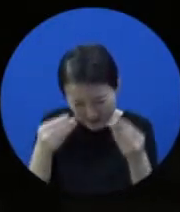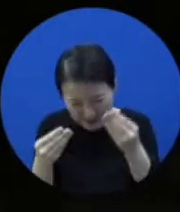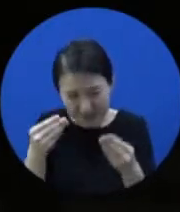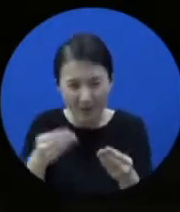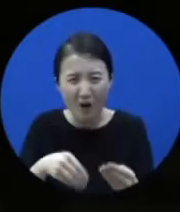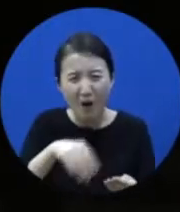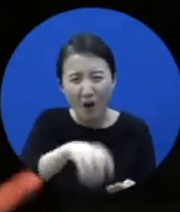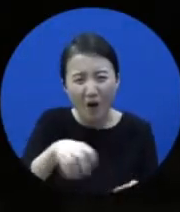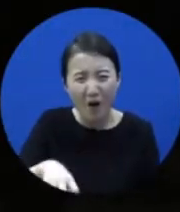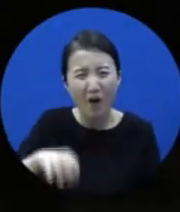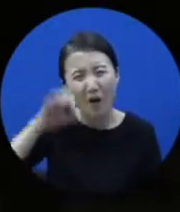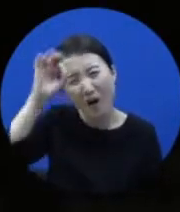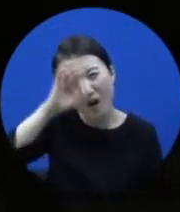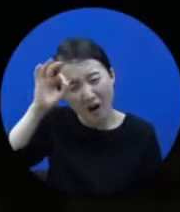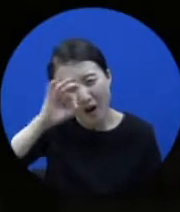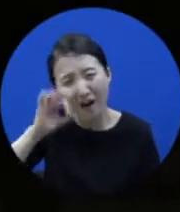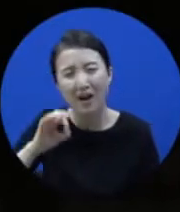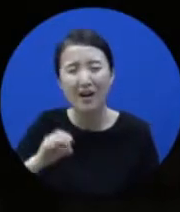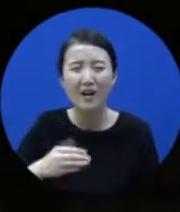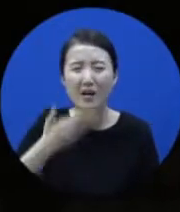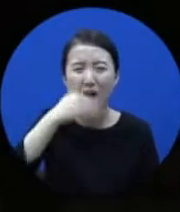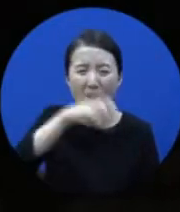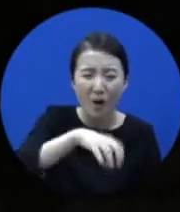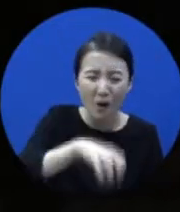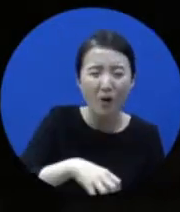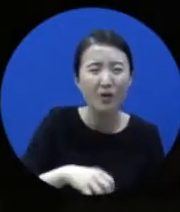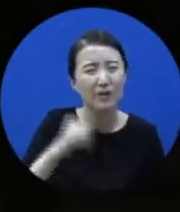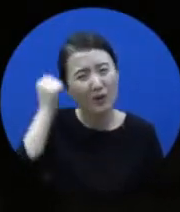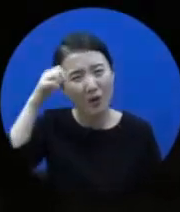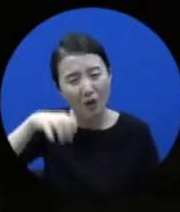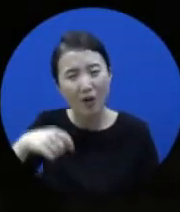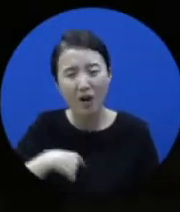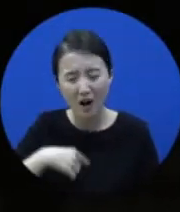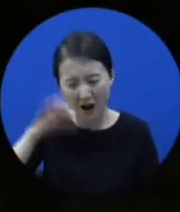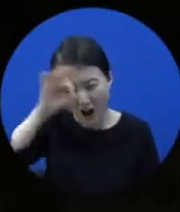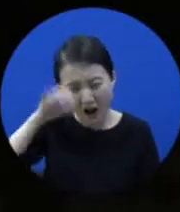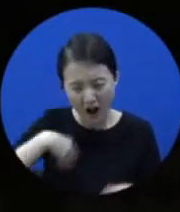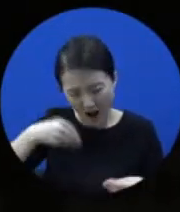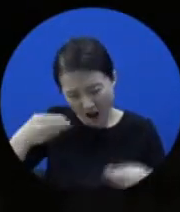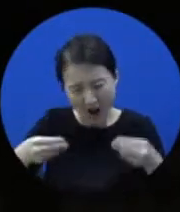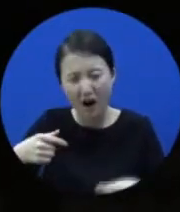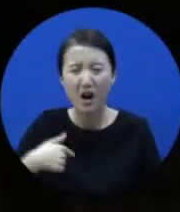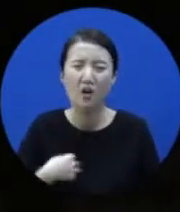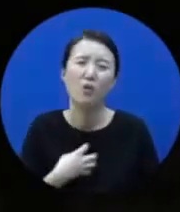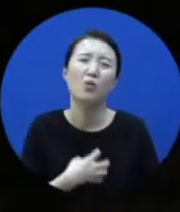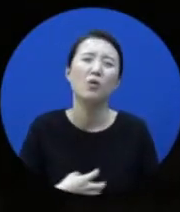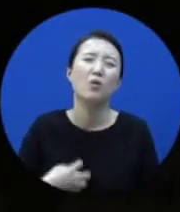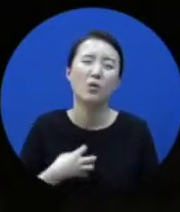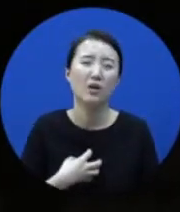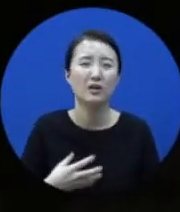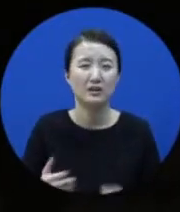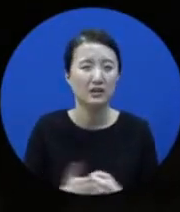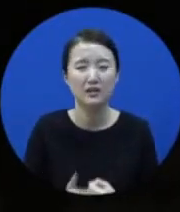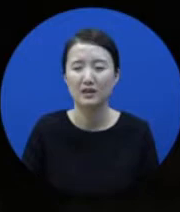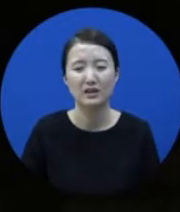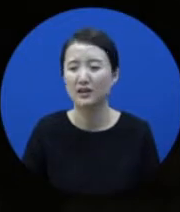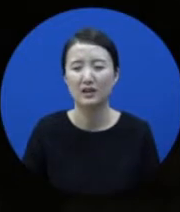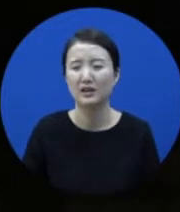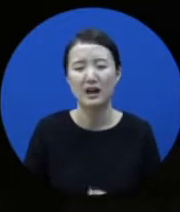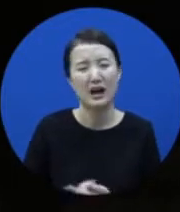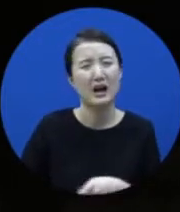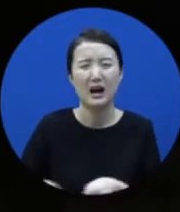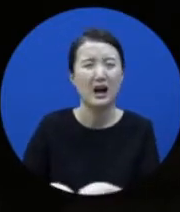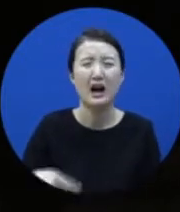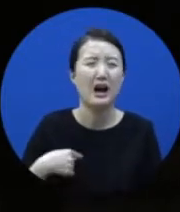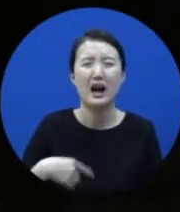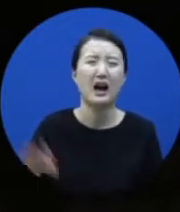가서 먹을까 뭐 숙소는 어떨까 뭘 봐야 될까 이게 너무나 피곤했었어요. 그래서 내가 난 너랑은 가고 싶지 않고